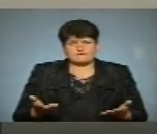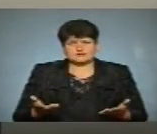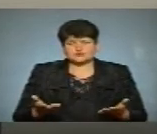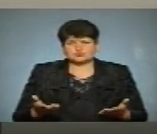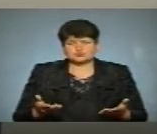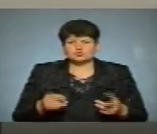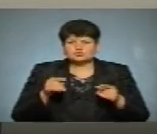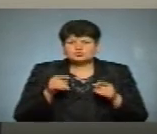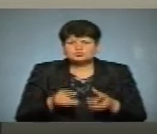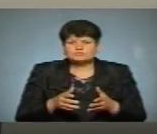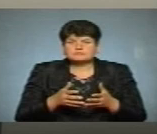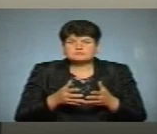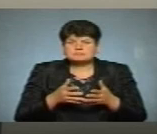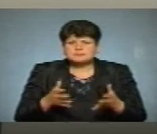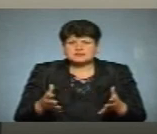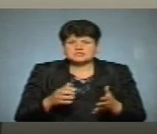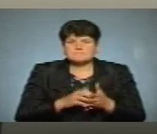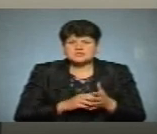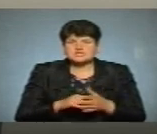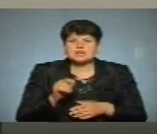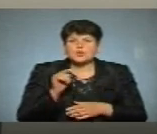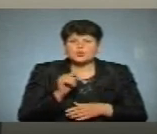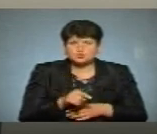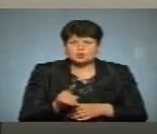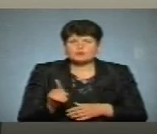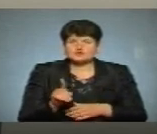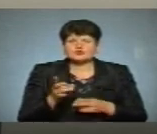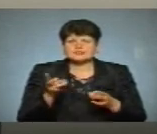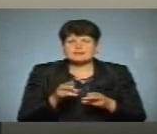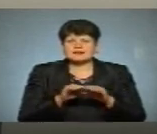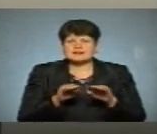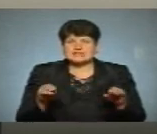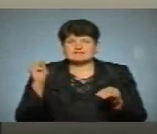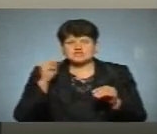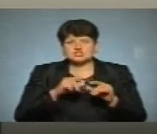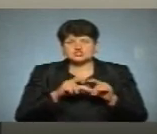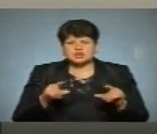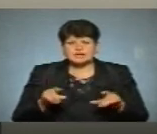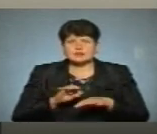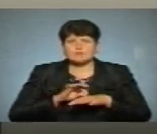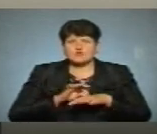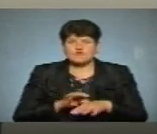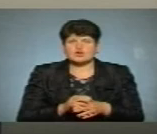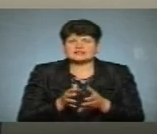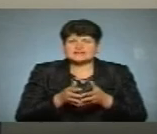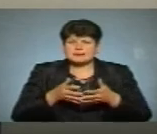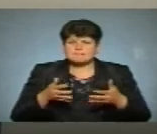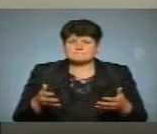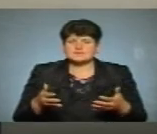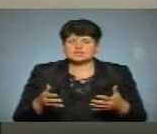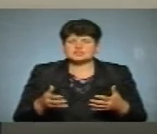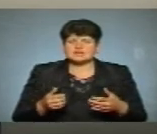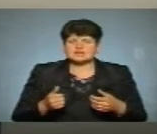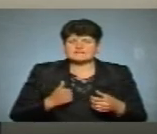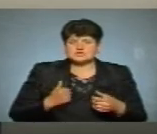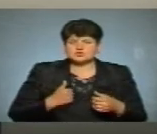більш, я думаю, що більш причина в тому, що треба на рівні шкіл проводити більш